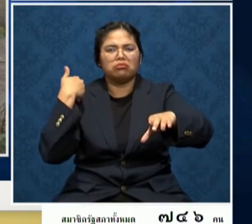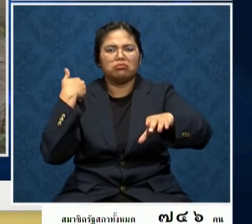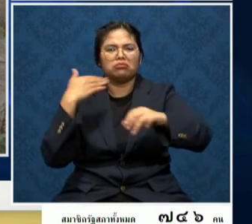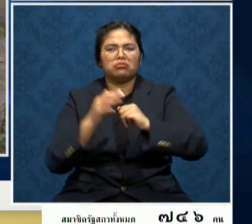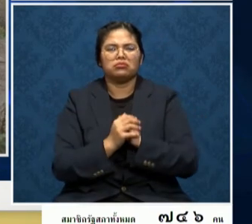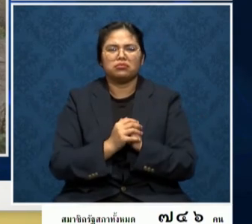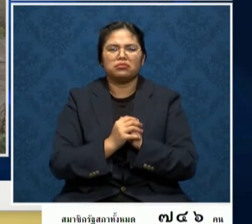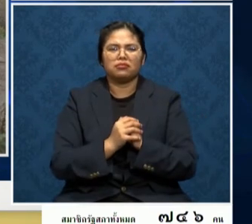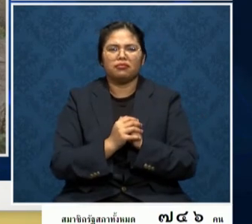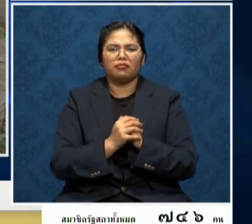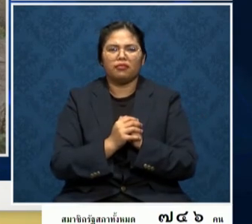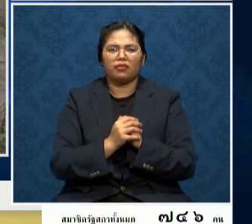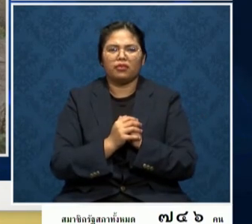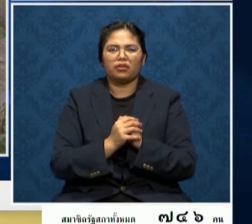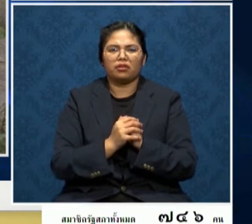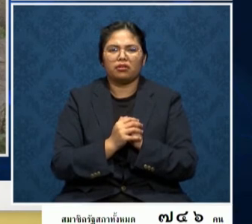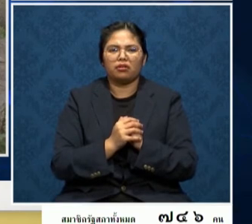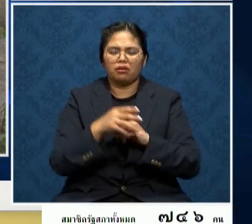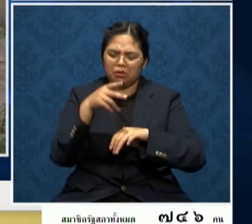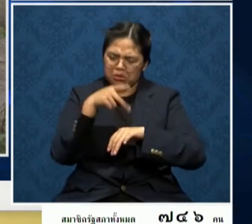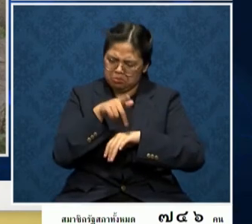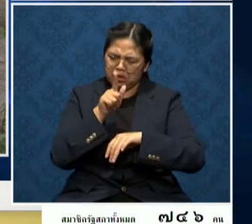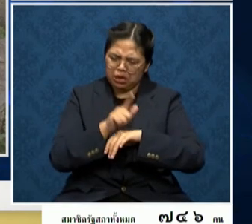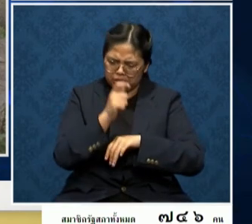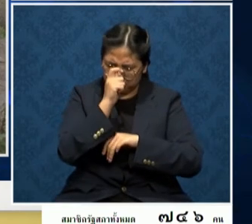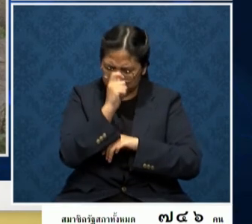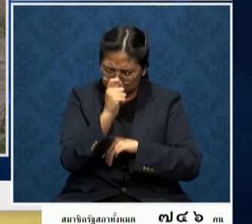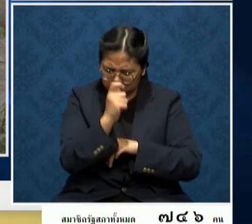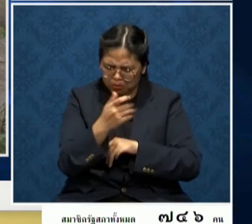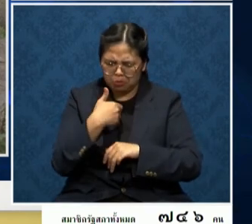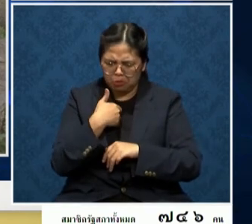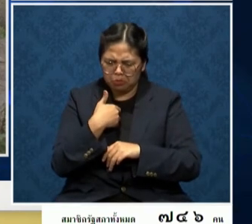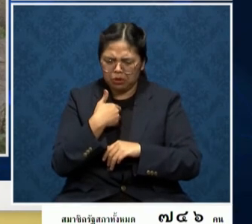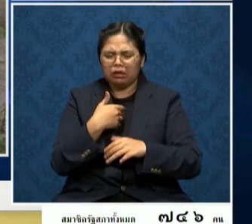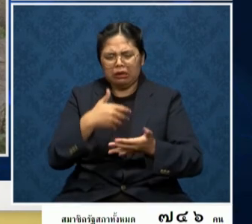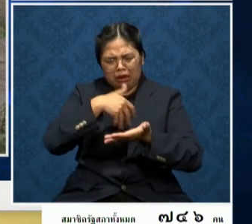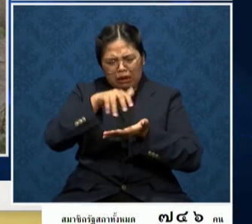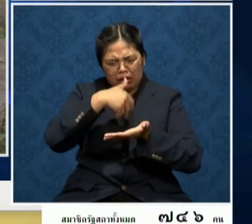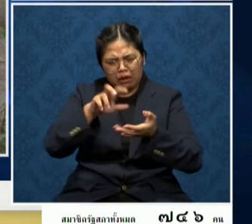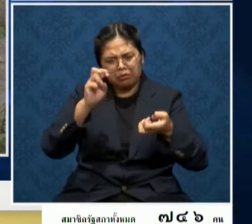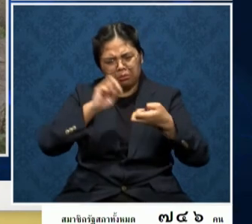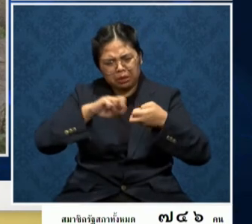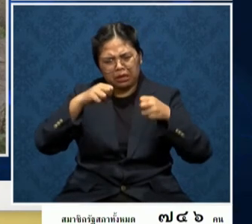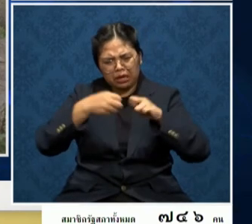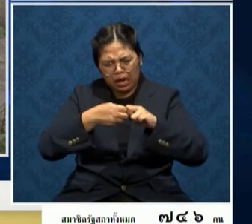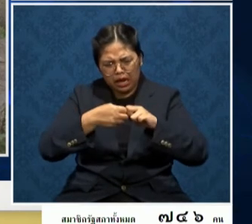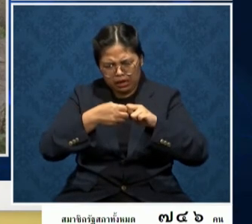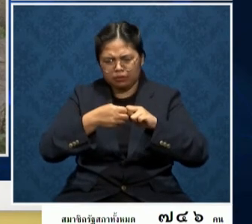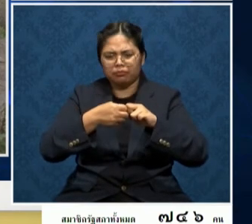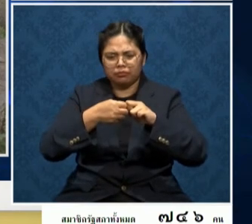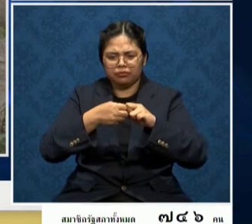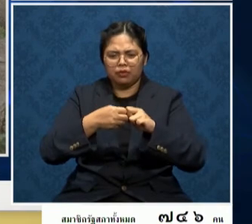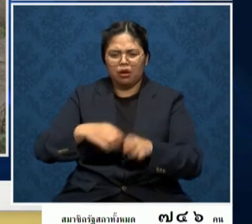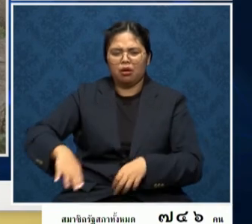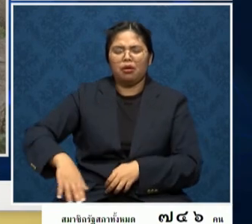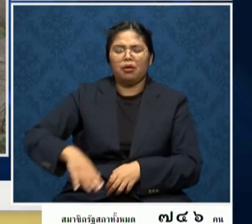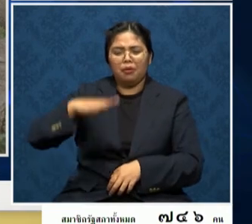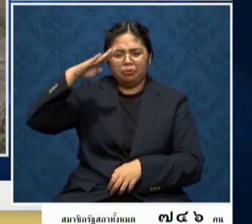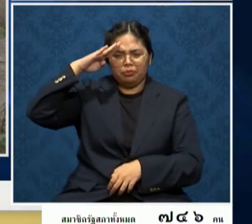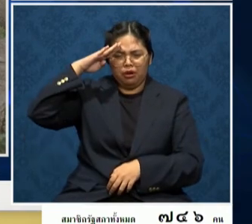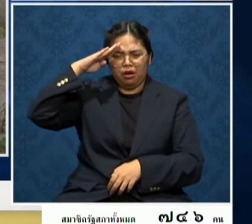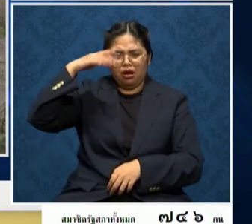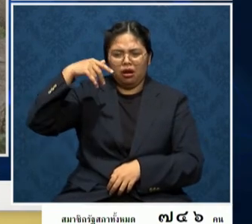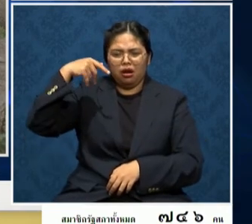ที่เคารพที่ผมได้กล่าวท้าวความถึงปัญหาที่เกิดขึ้นในรัฐบาลของพลเอกประยุทธ์จันทร์โอชาผมพูด